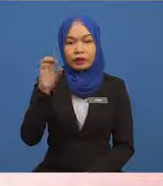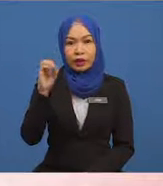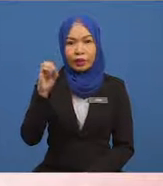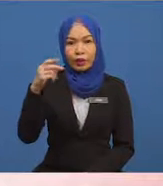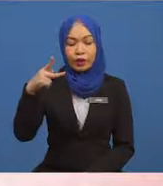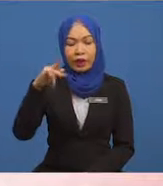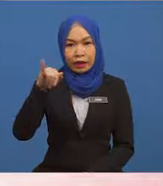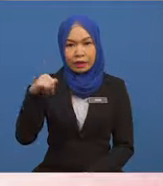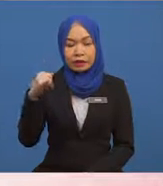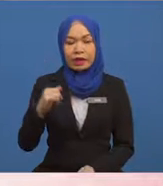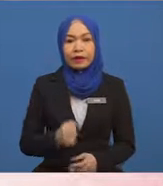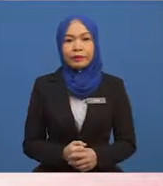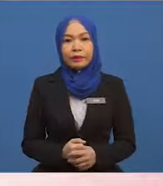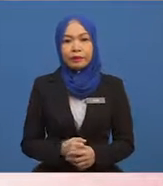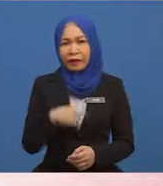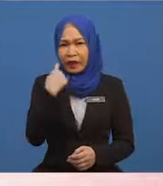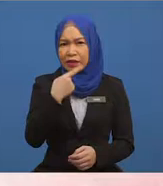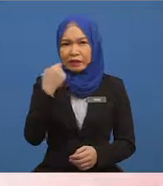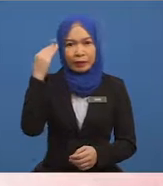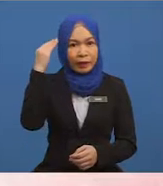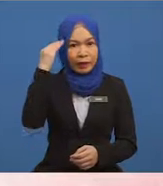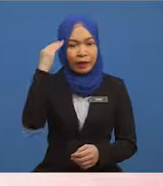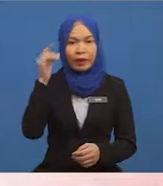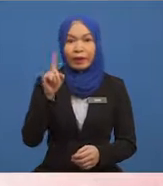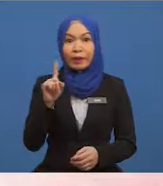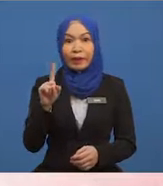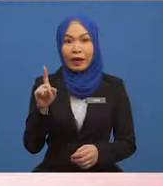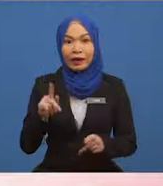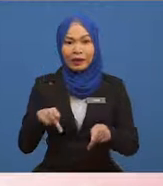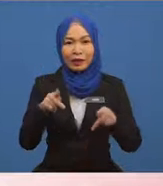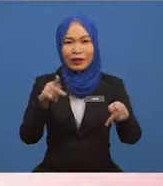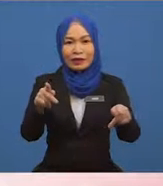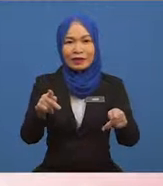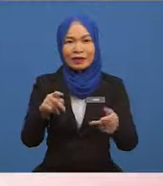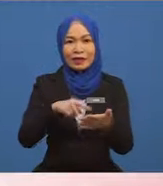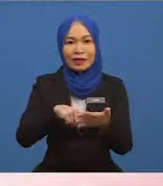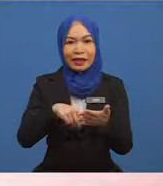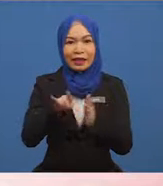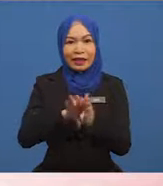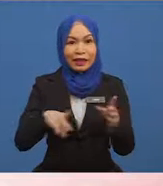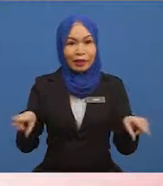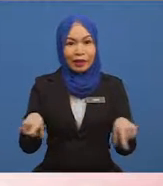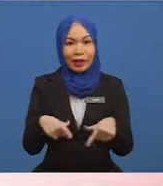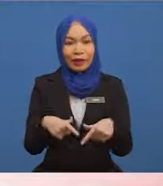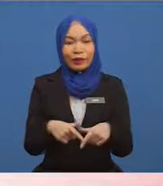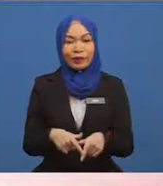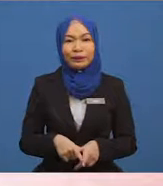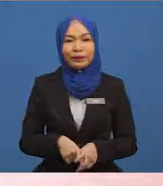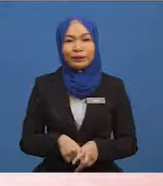Baiklah, siapa tahu di manakah proses fermentasi alkohol berlaku?